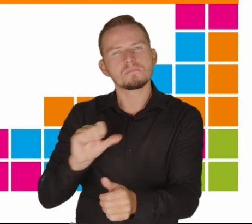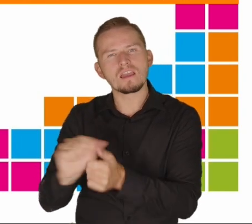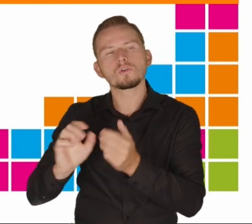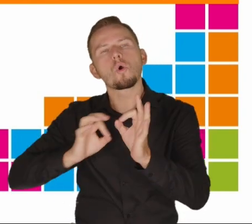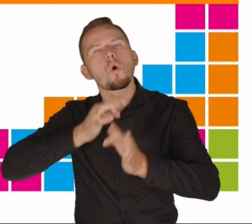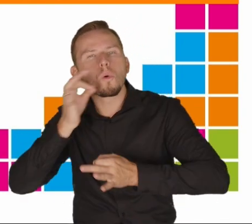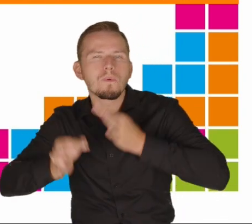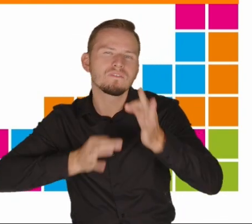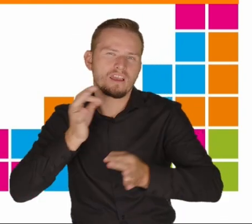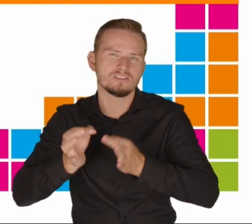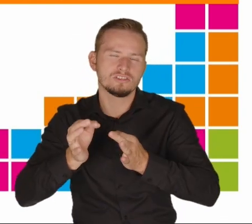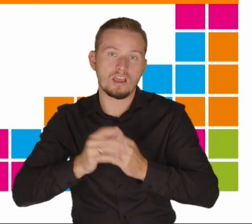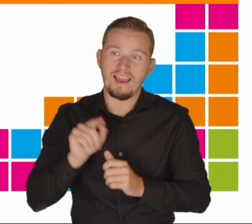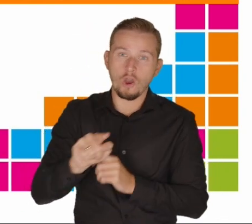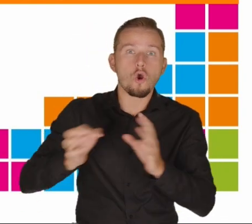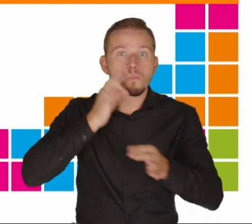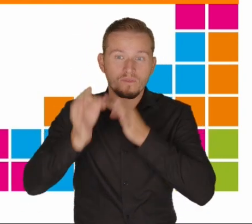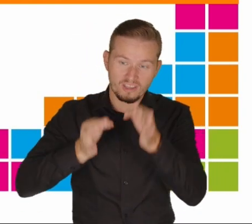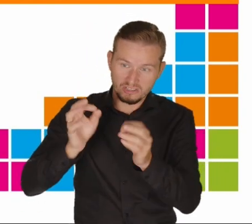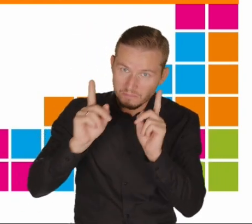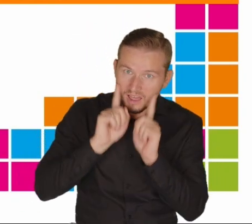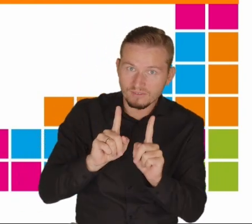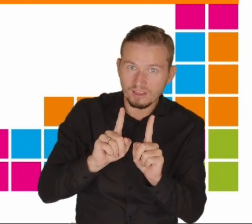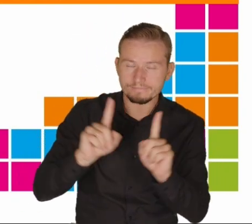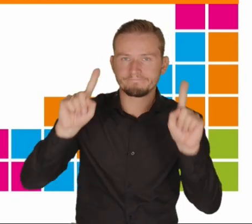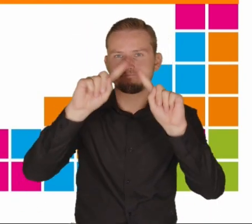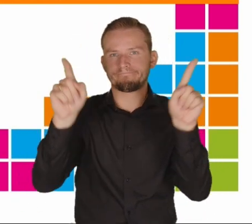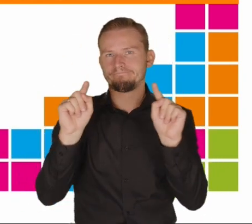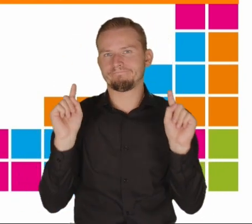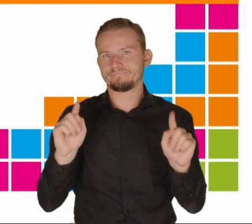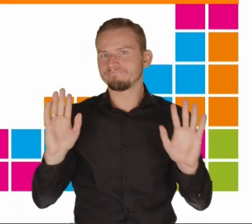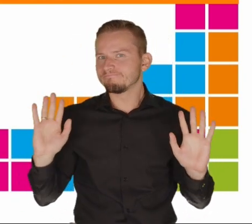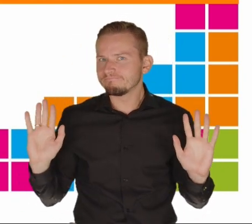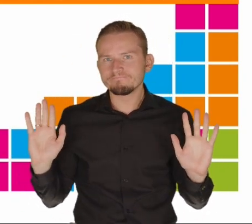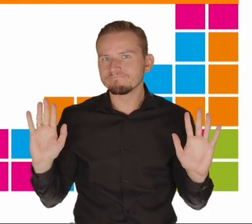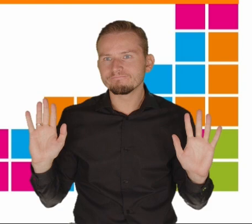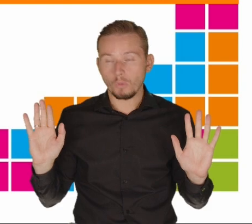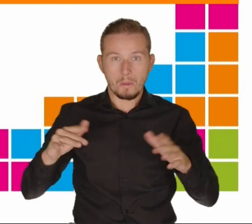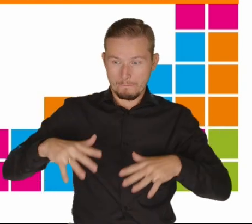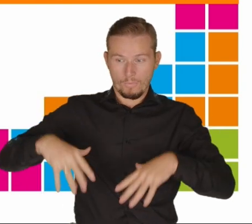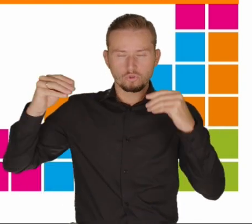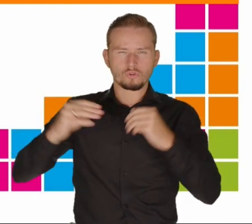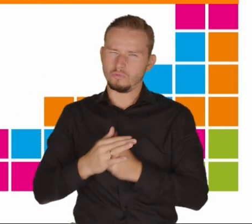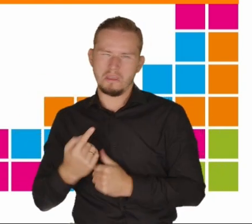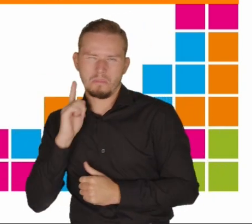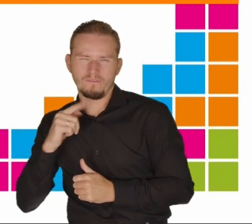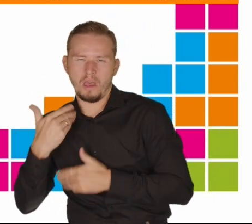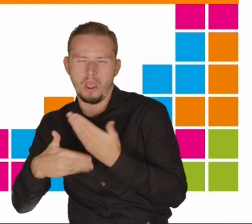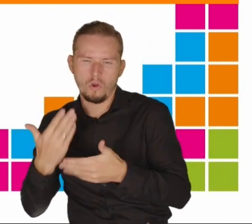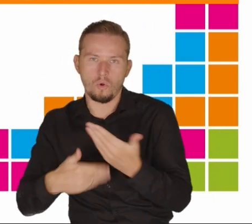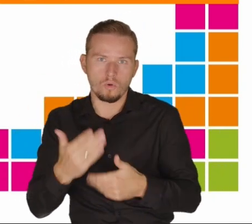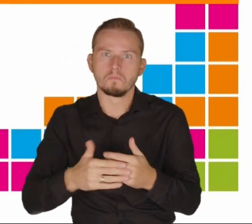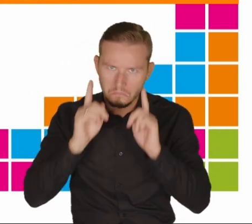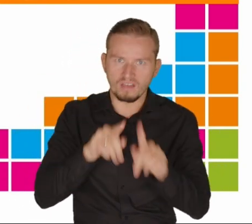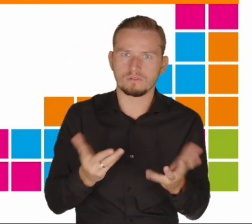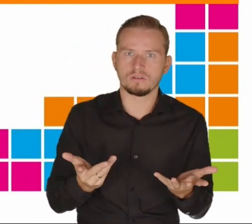o których nie wiadomo, czy są prawdziwe. Że one się zaczynają jako nieprawda, ale potem stają się prawdziwe. Tak jak